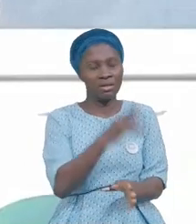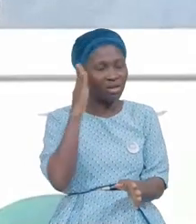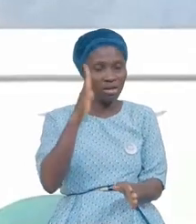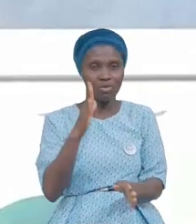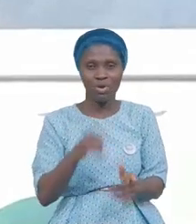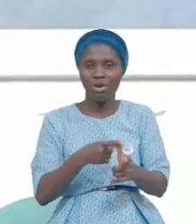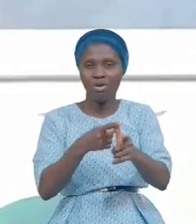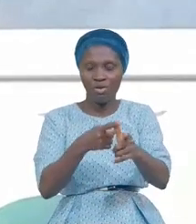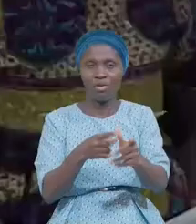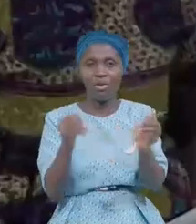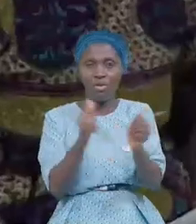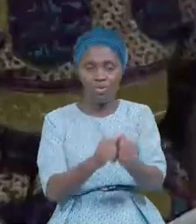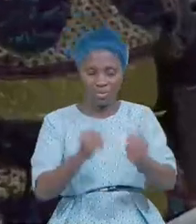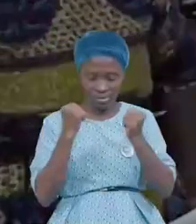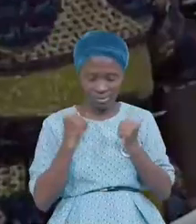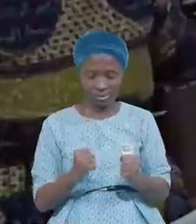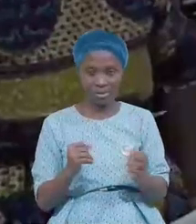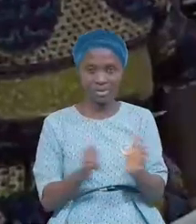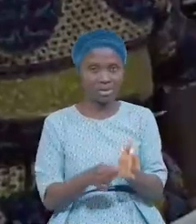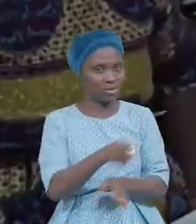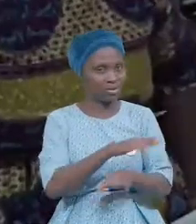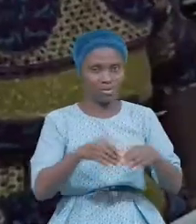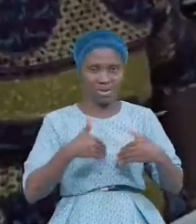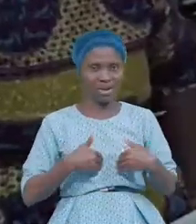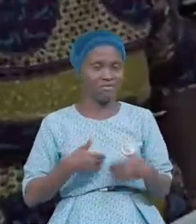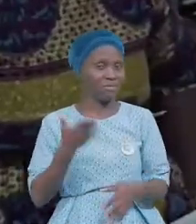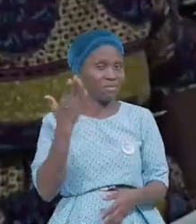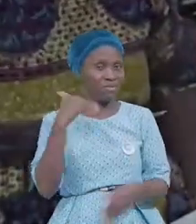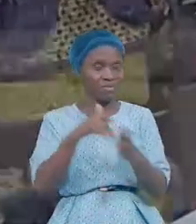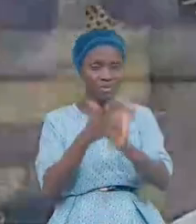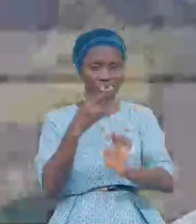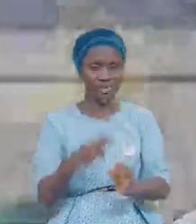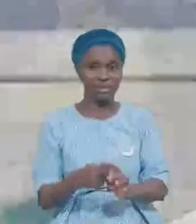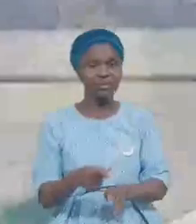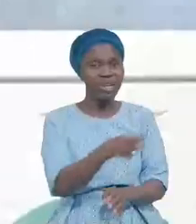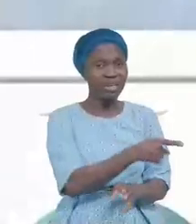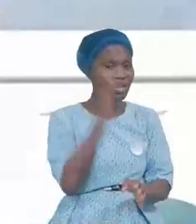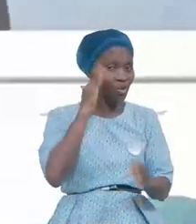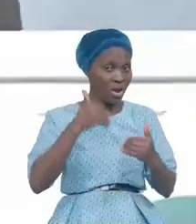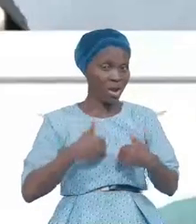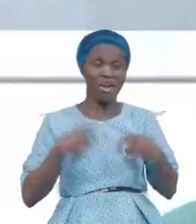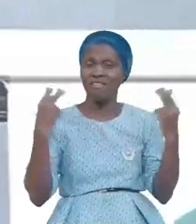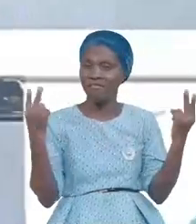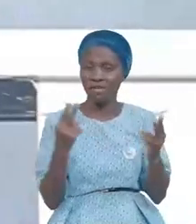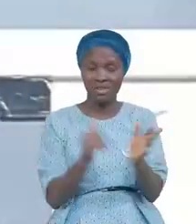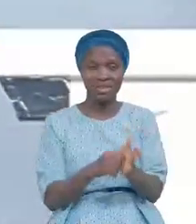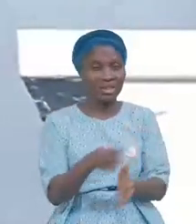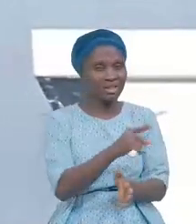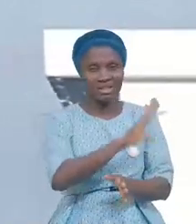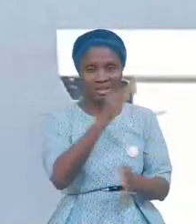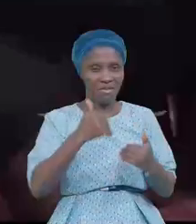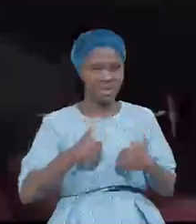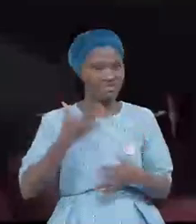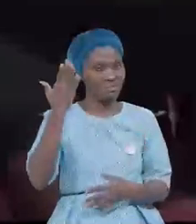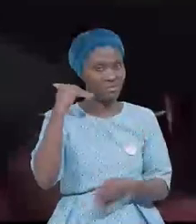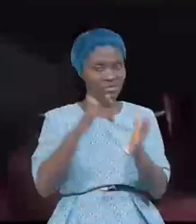eue avant au nom de Jésus. Ils auront la victoire qu'ils n'avaient jamais eue avant au nom